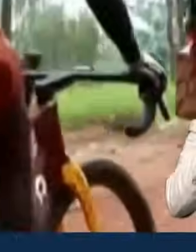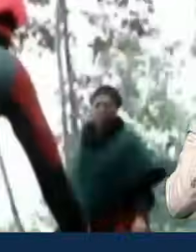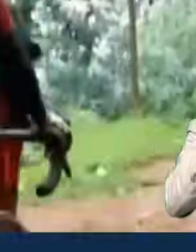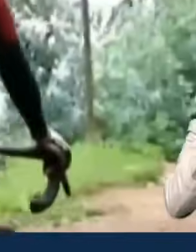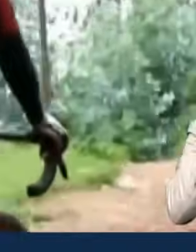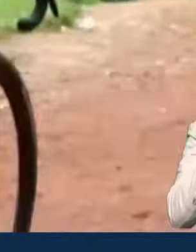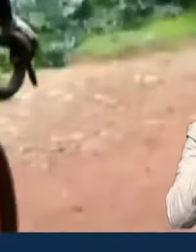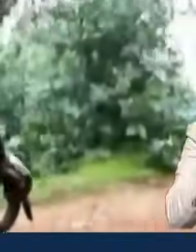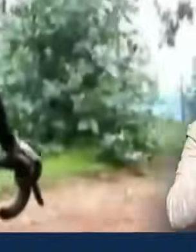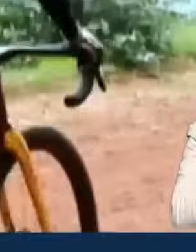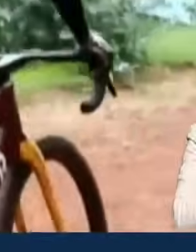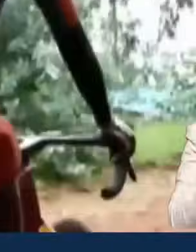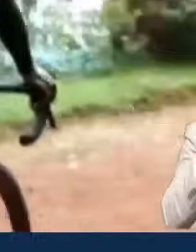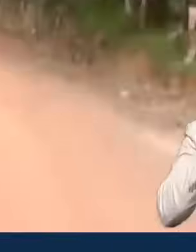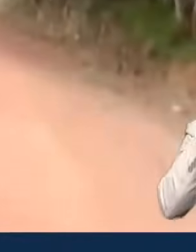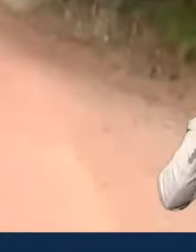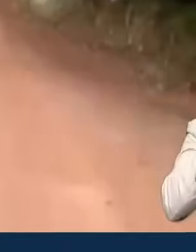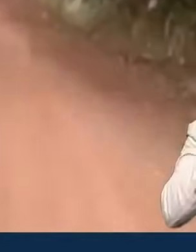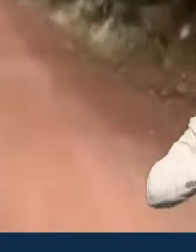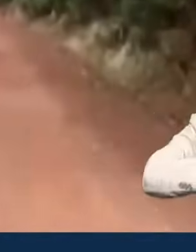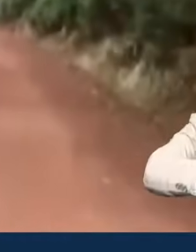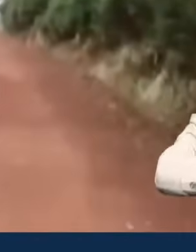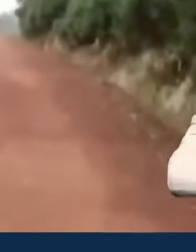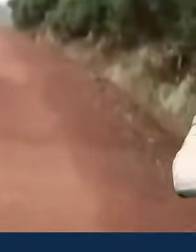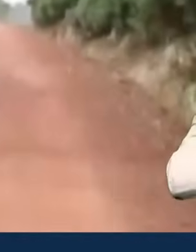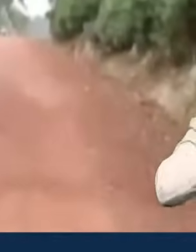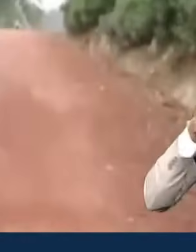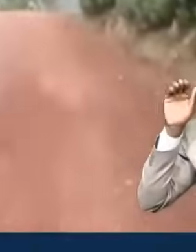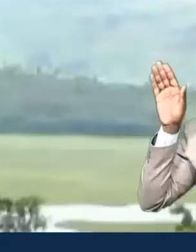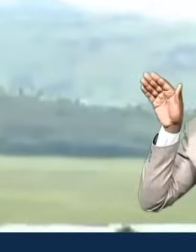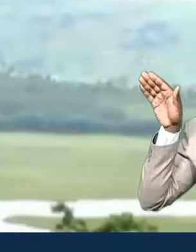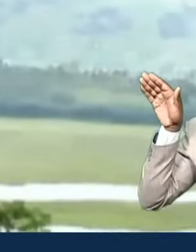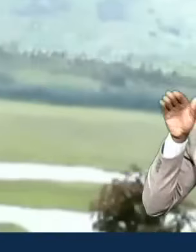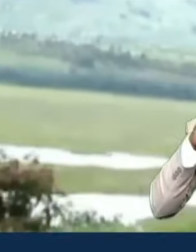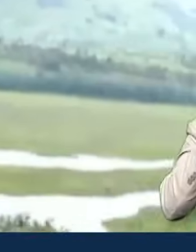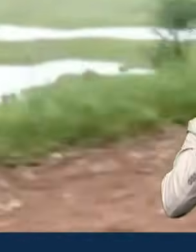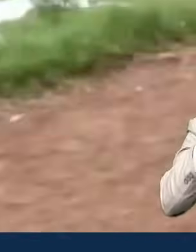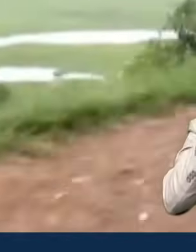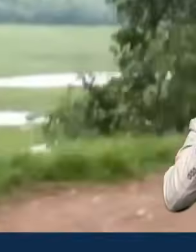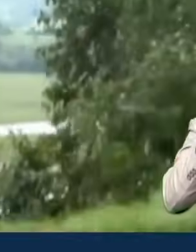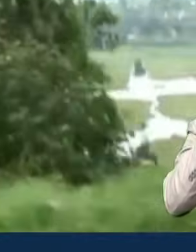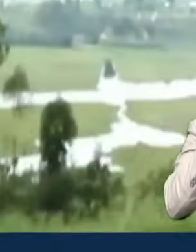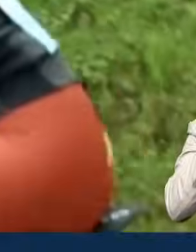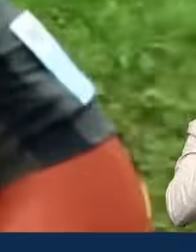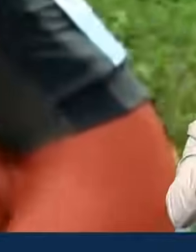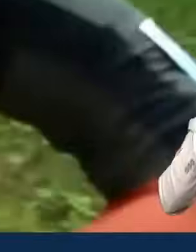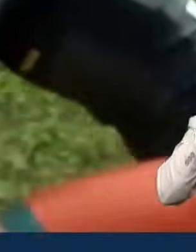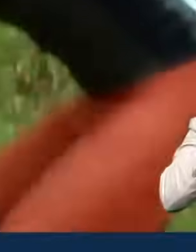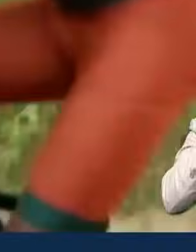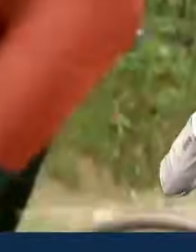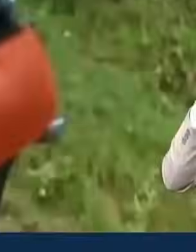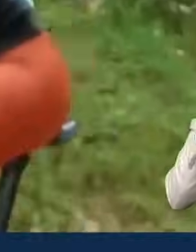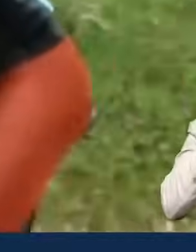ryari ryateguwe mu rwego rwo kubungabunga inyoni n'umusambi rikabera nyine mu majyaruguru y'u Rwanda mu